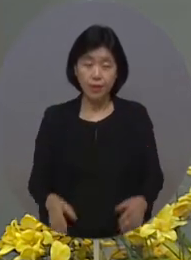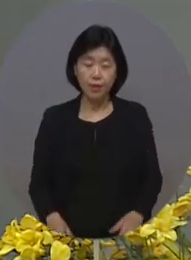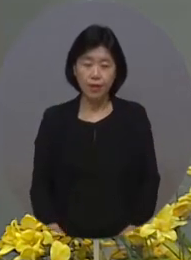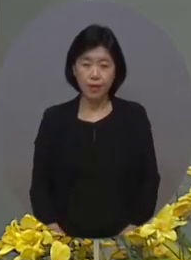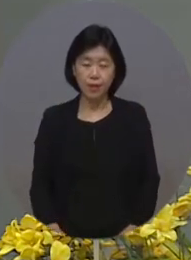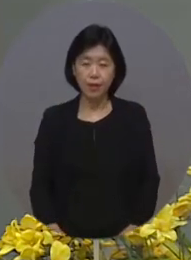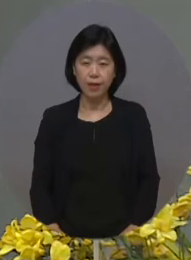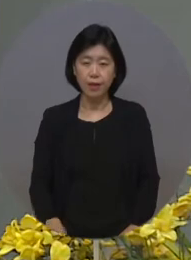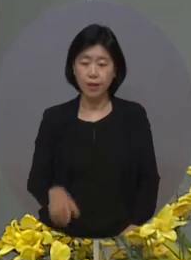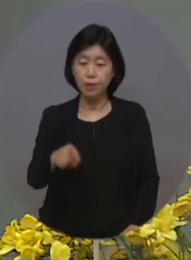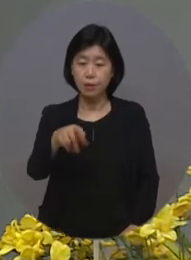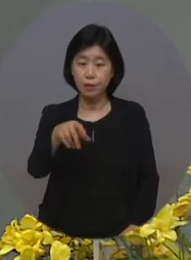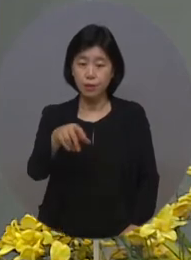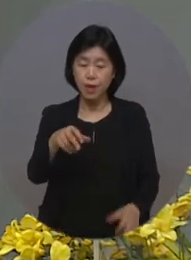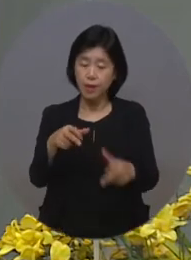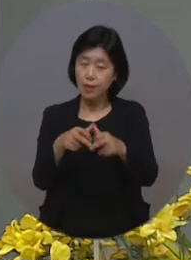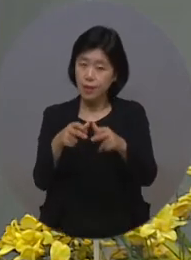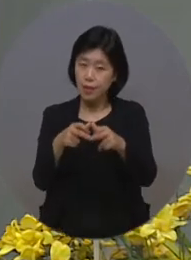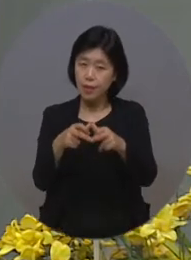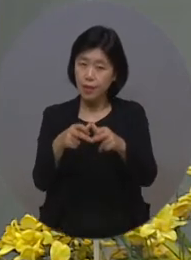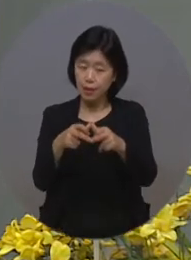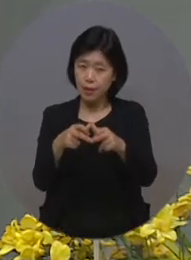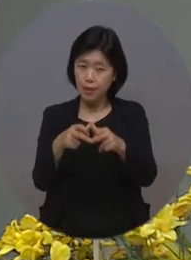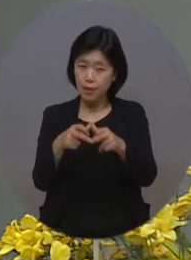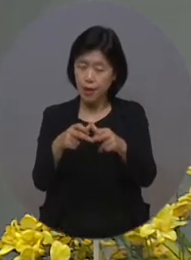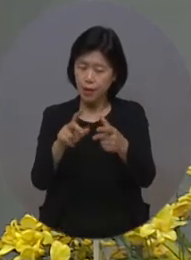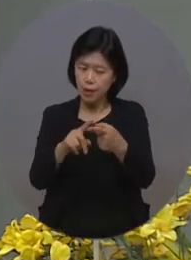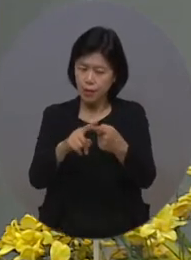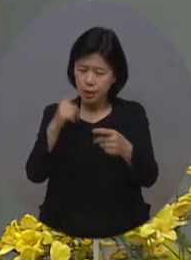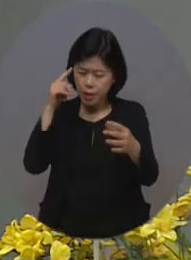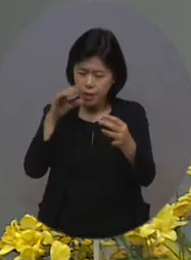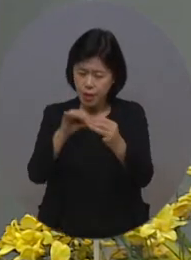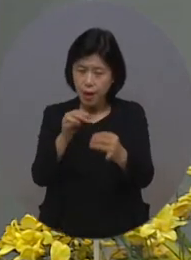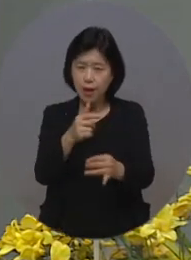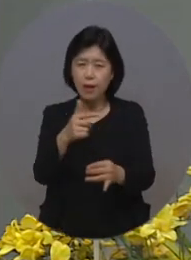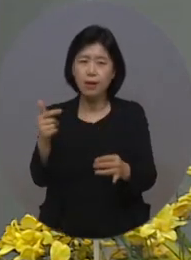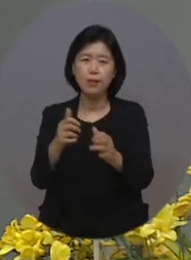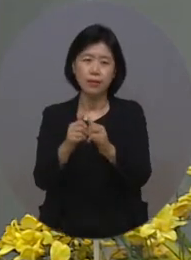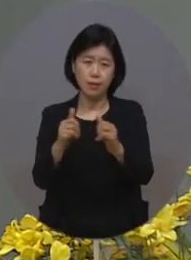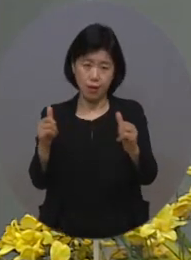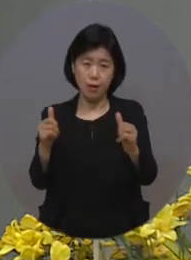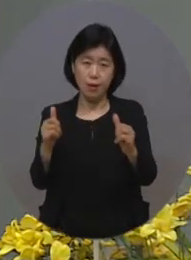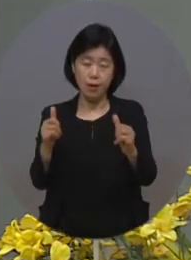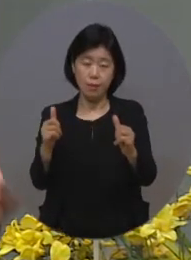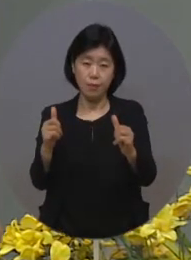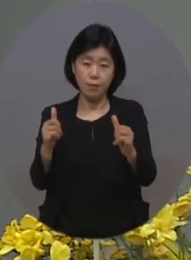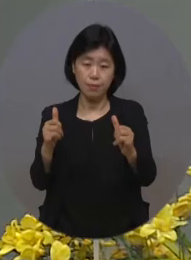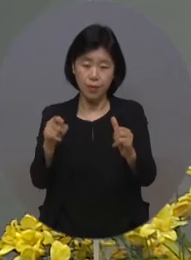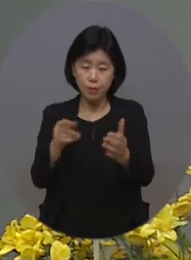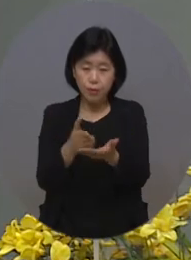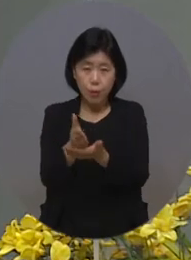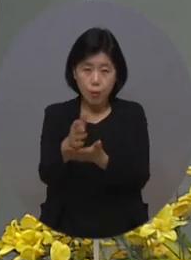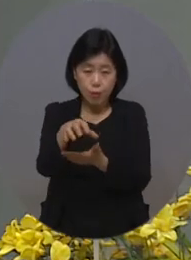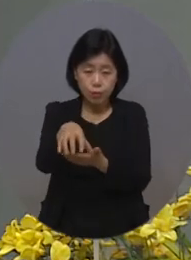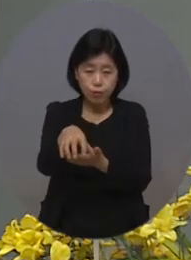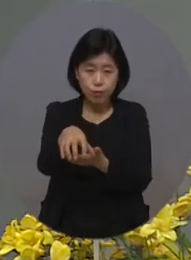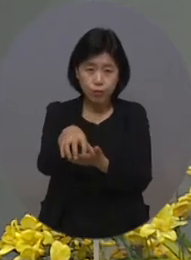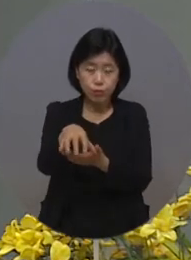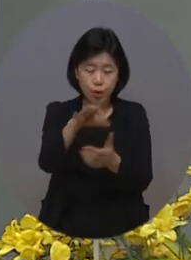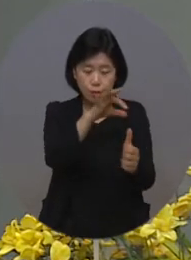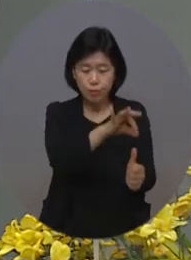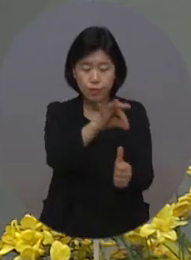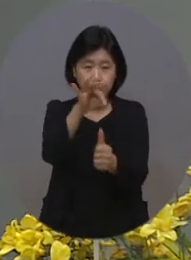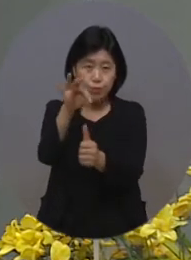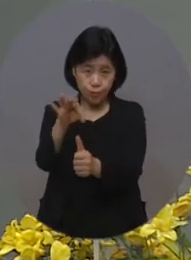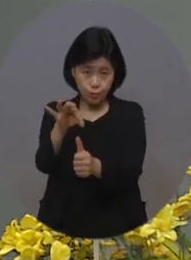애도가 높은 어 부리가 장으로 또 국장으로 활동하면서 제주도의 어떤 복지의 발전을 이끌어 쉬운